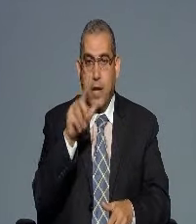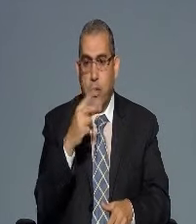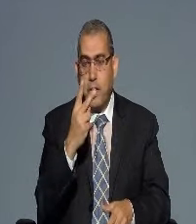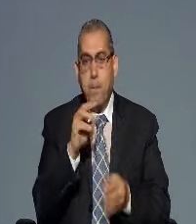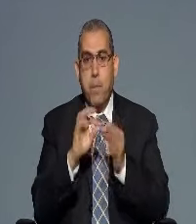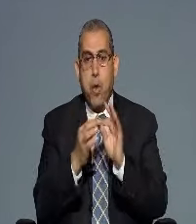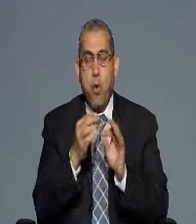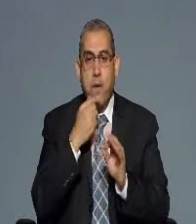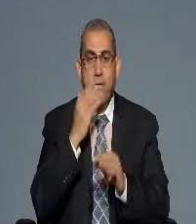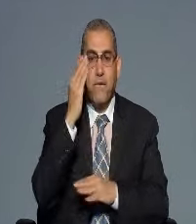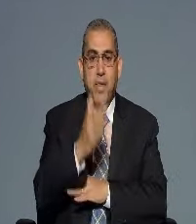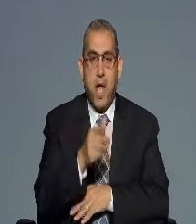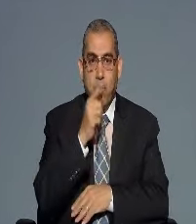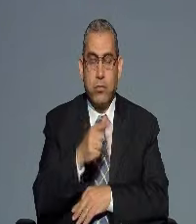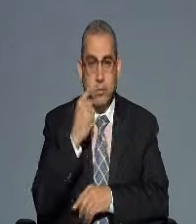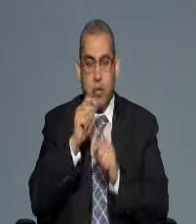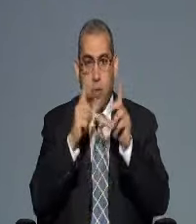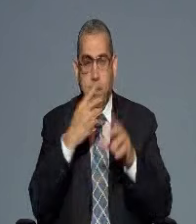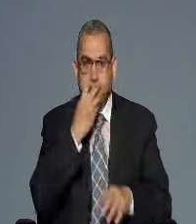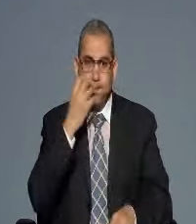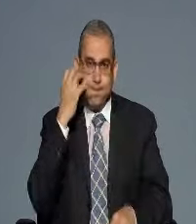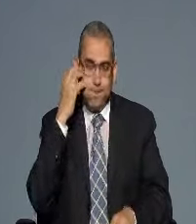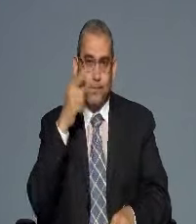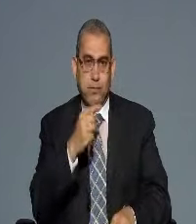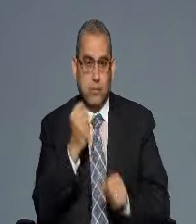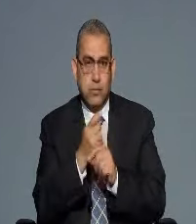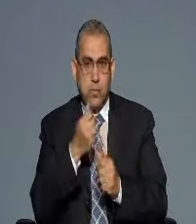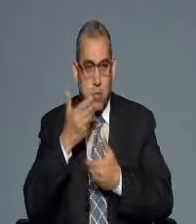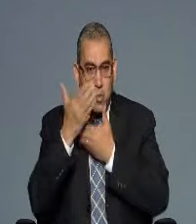2.2 مليون فدان، وهنا بنبين حجم وضخامة الانفاق